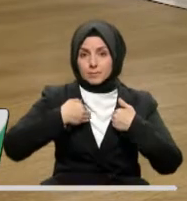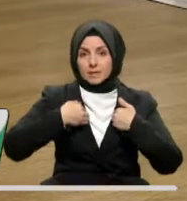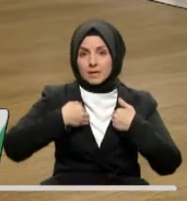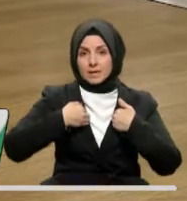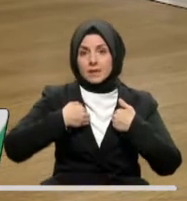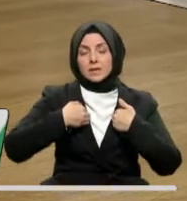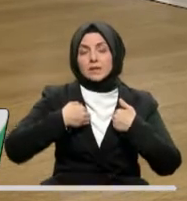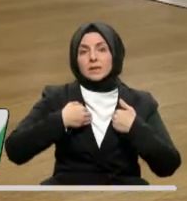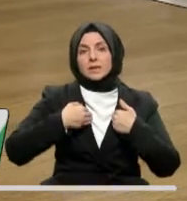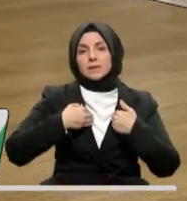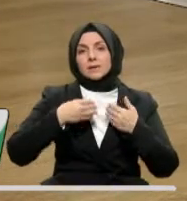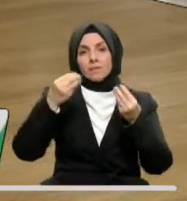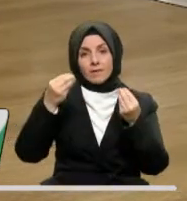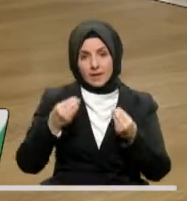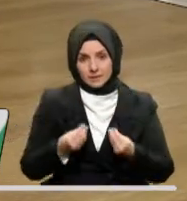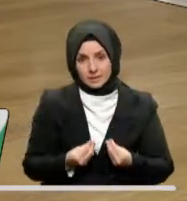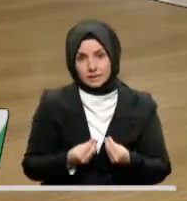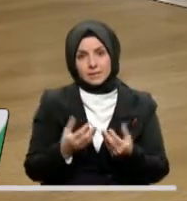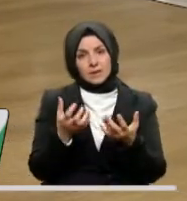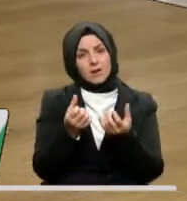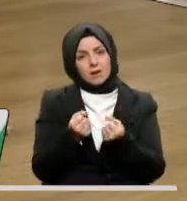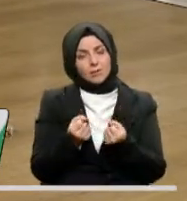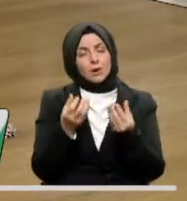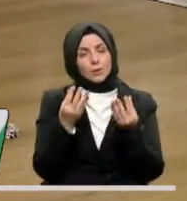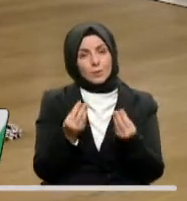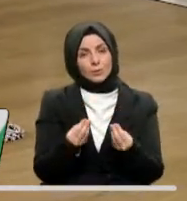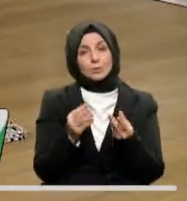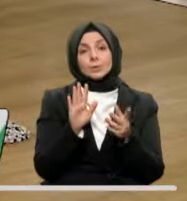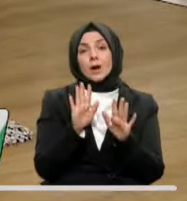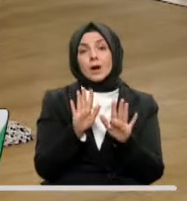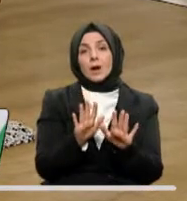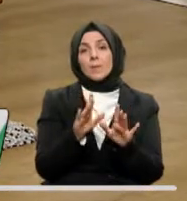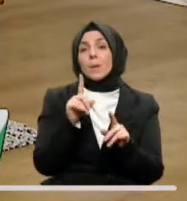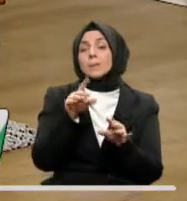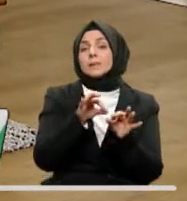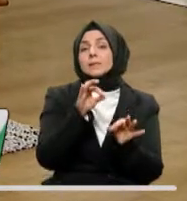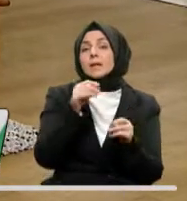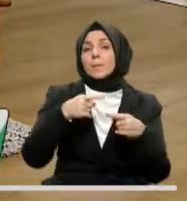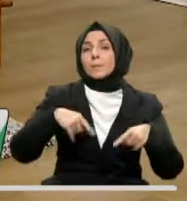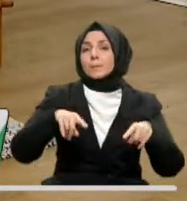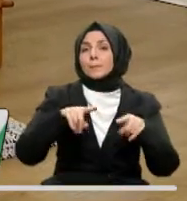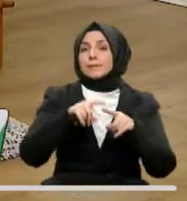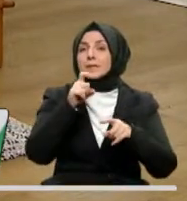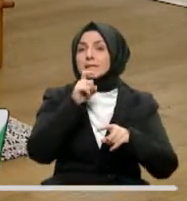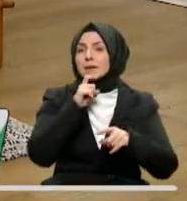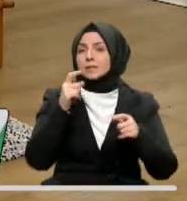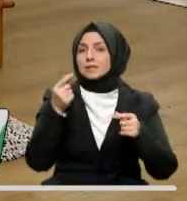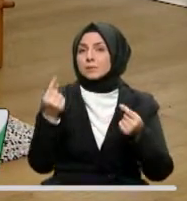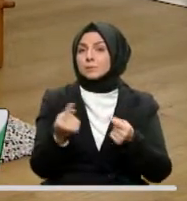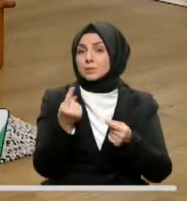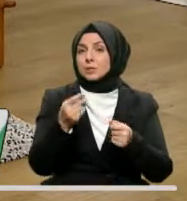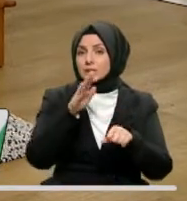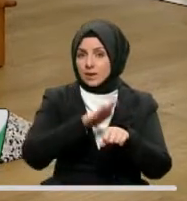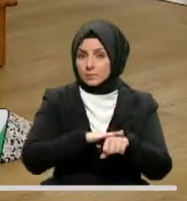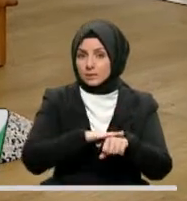sunduklarını karşılamak önemli ama bunu karşılarken ilk başta da söylediğimiz gibi biri size yanlış bir davranış sergiledi x bu